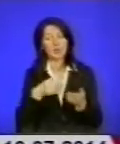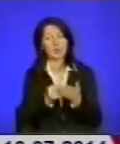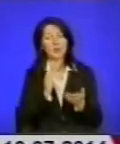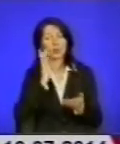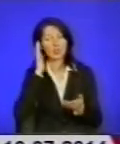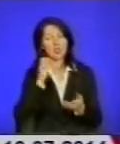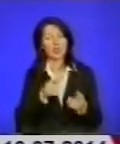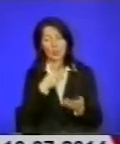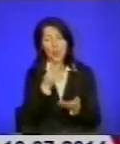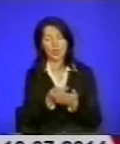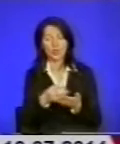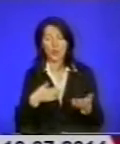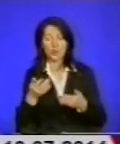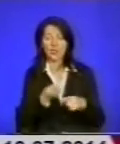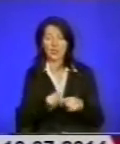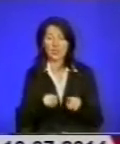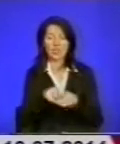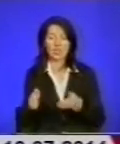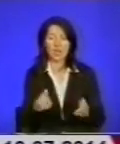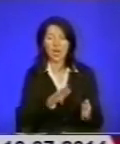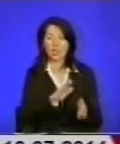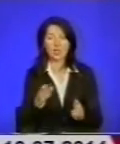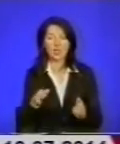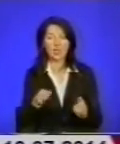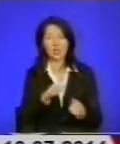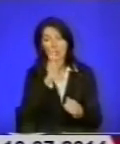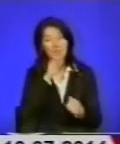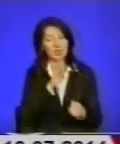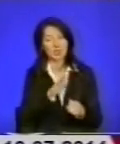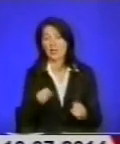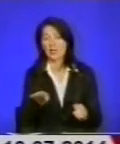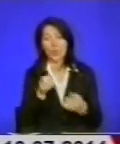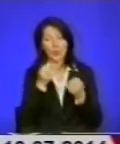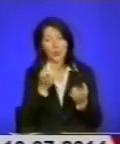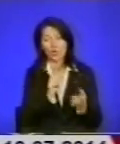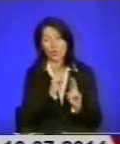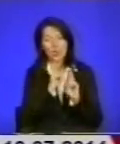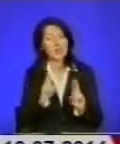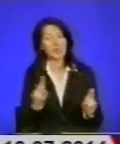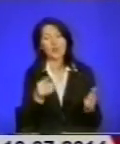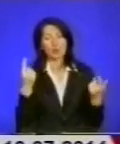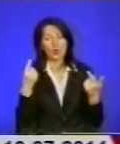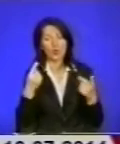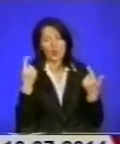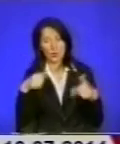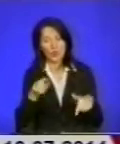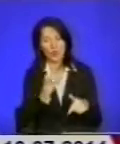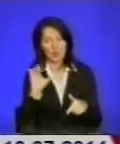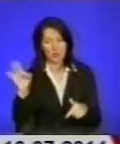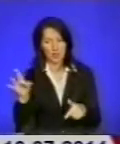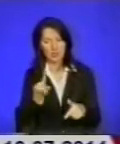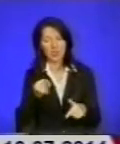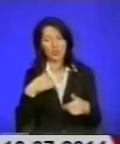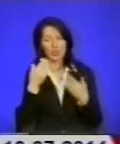просто. Ви знаєте, ніхто не знав, що розвалиться імперія. І тому те, що пропонували Степану, те, що